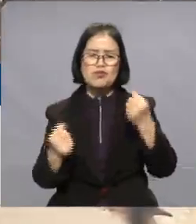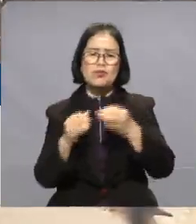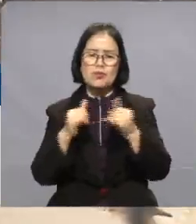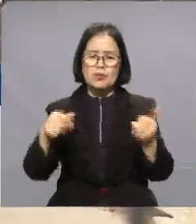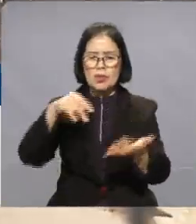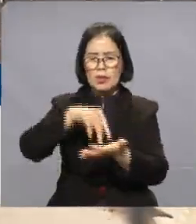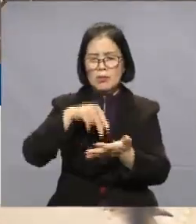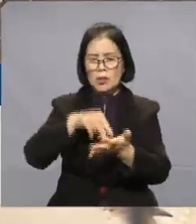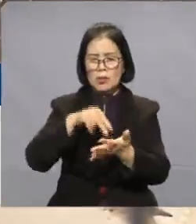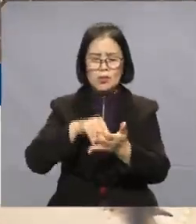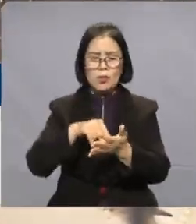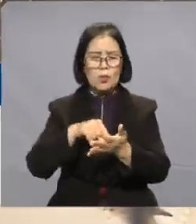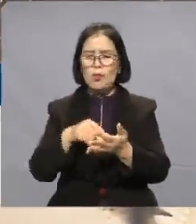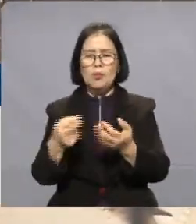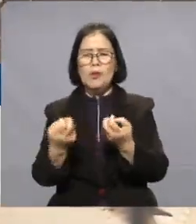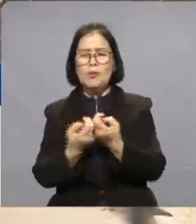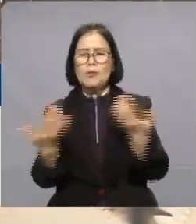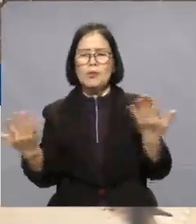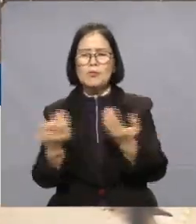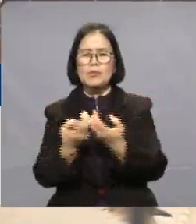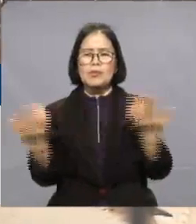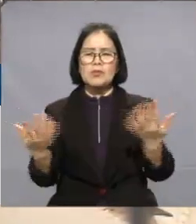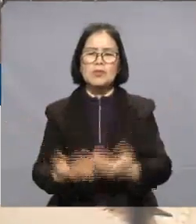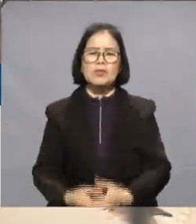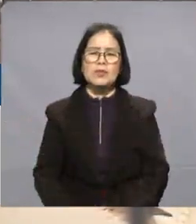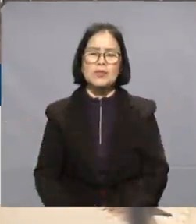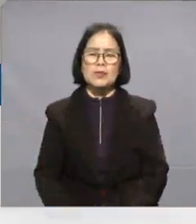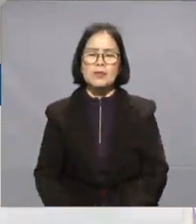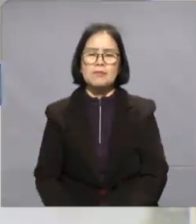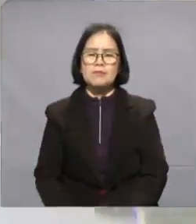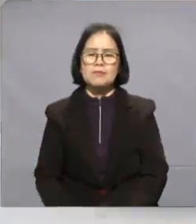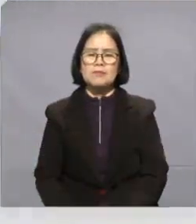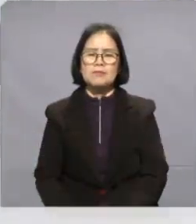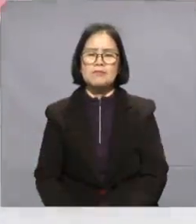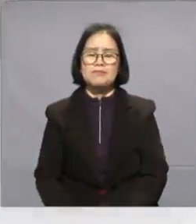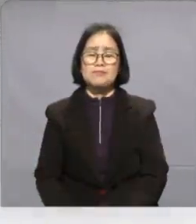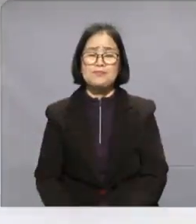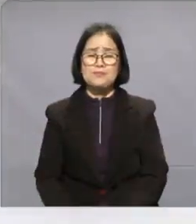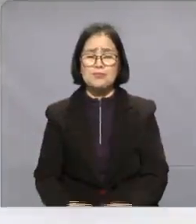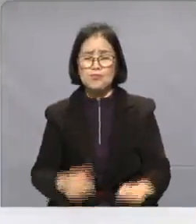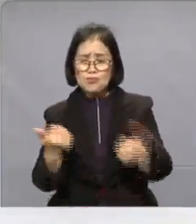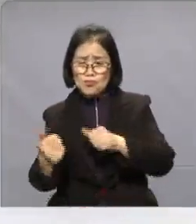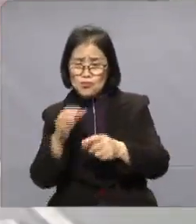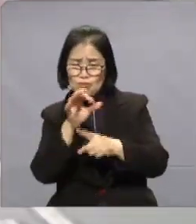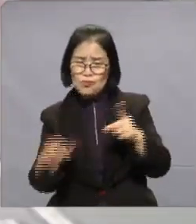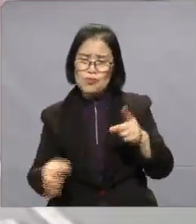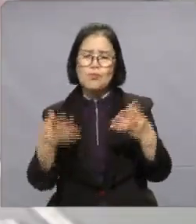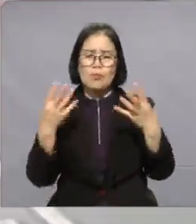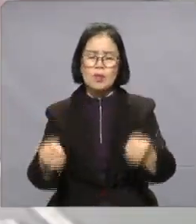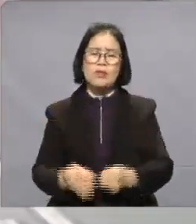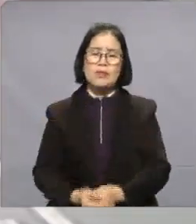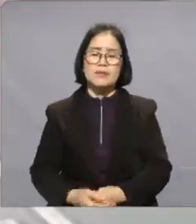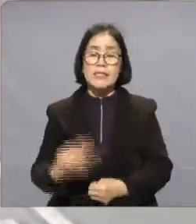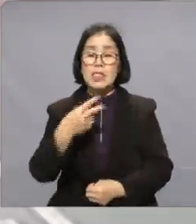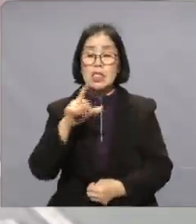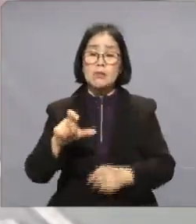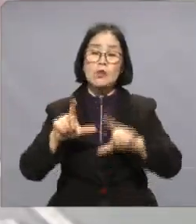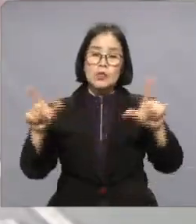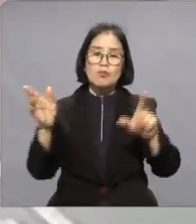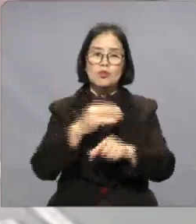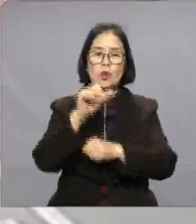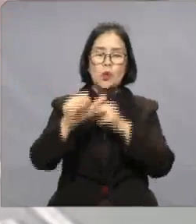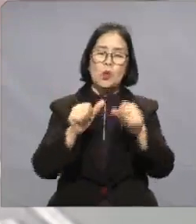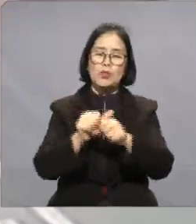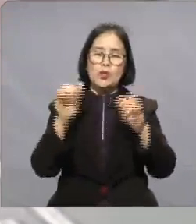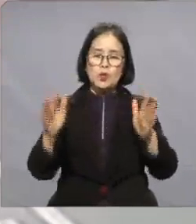미끄러지면은 운전자 입장에서는 어떻게 할 수 있는 방법이 없으니까. 치사율도 높습니다. 2015년부터